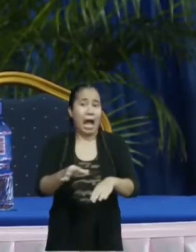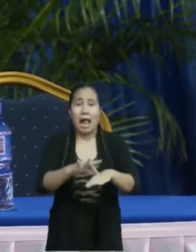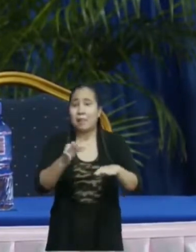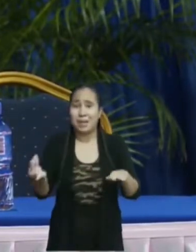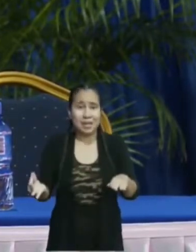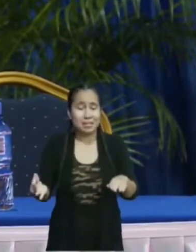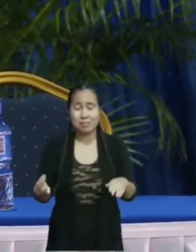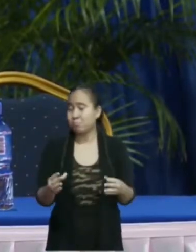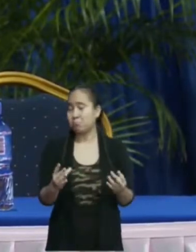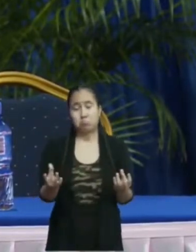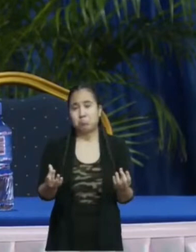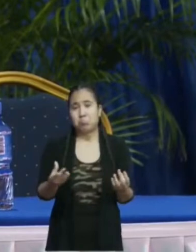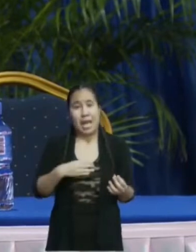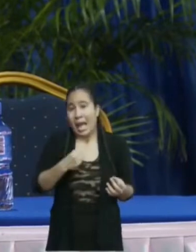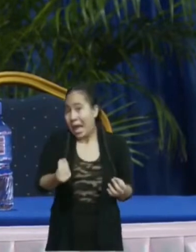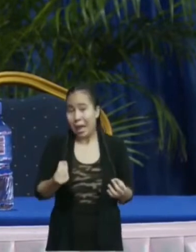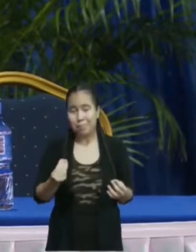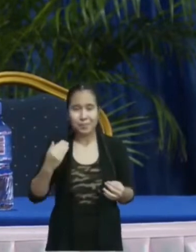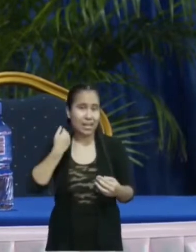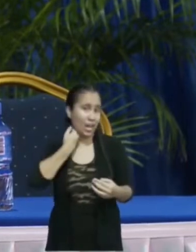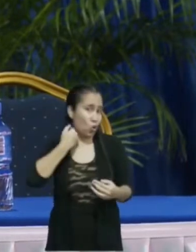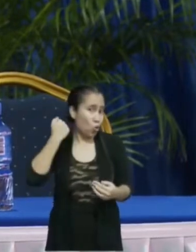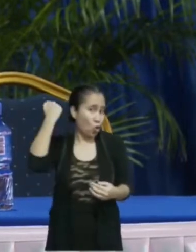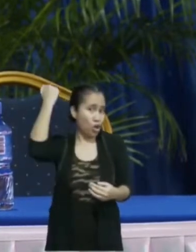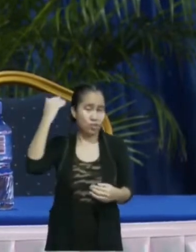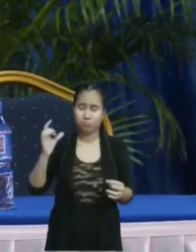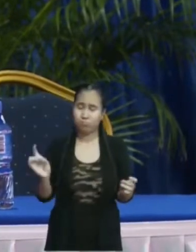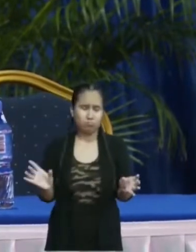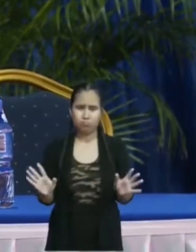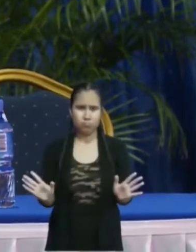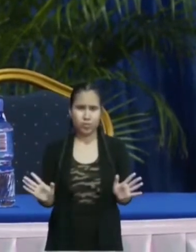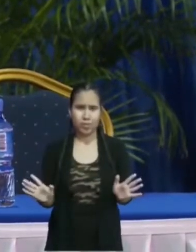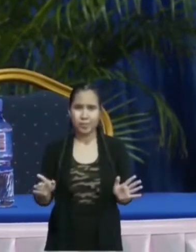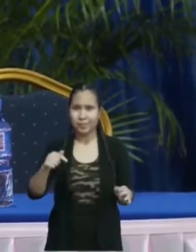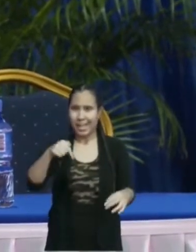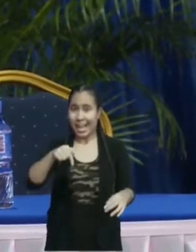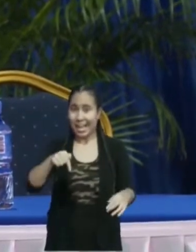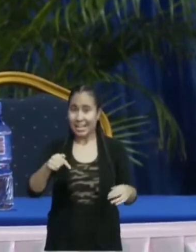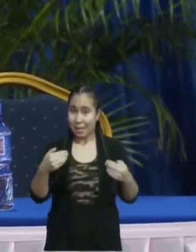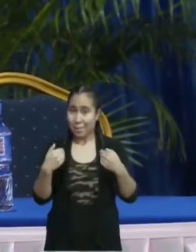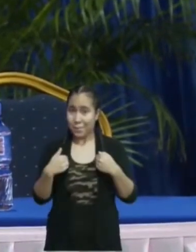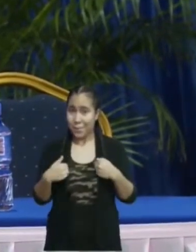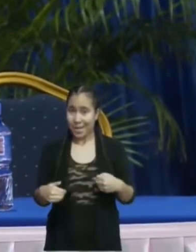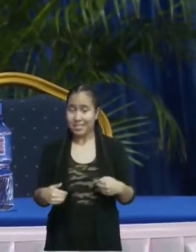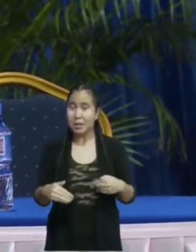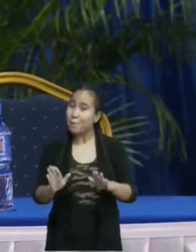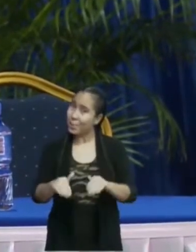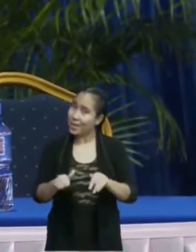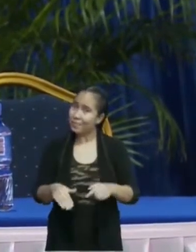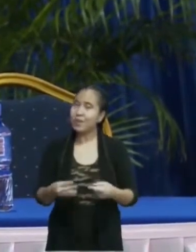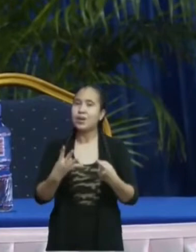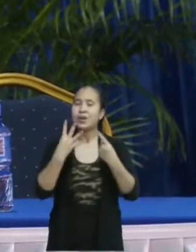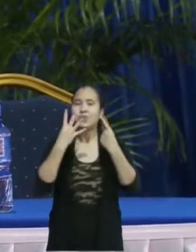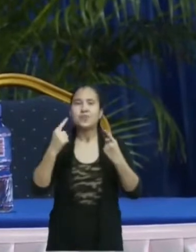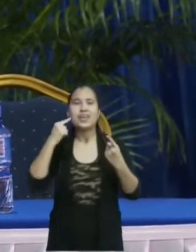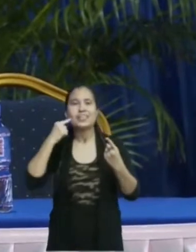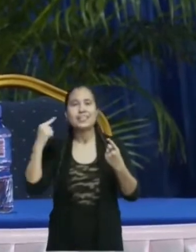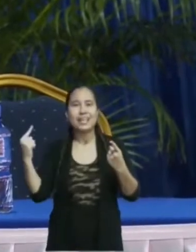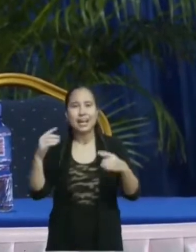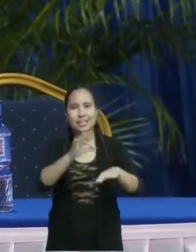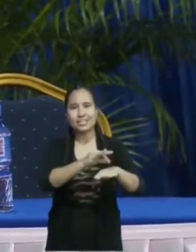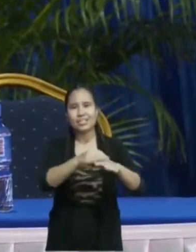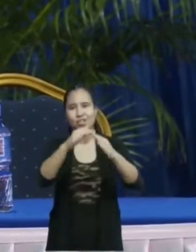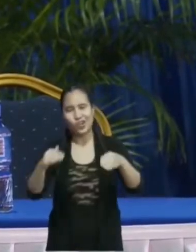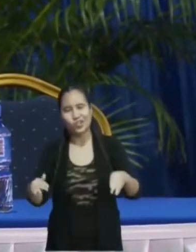ook geen koorts meer. En die mensen bleven tot nu toe altijd ook 14 dagen in het ziekenhuis. En nieuwe inzichten laten